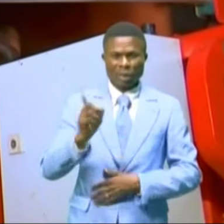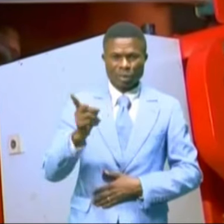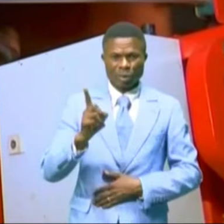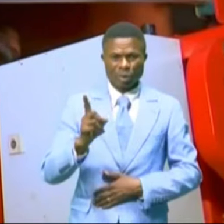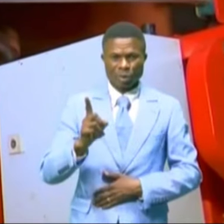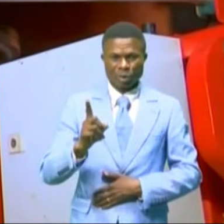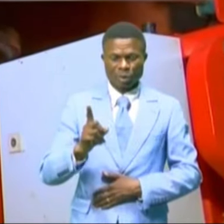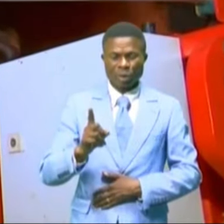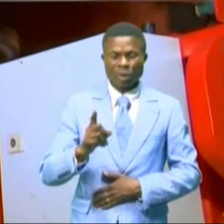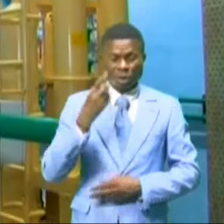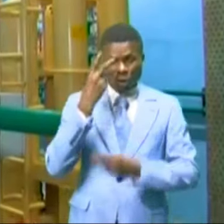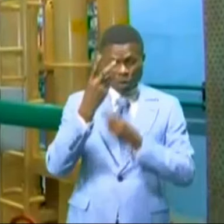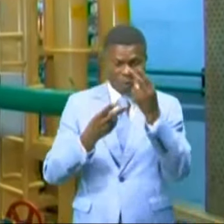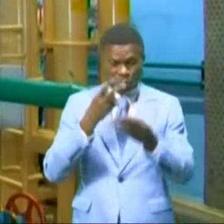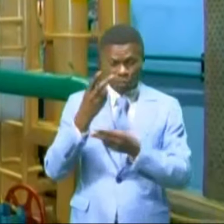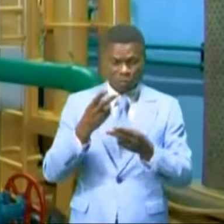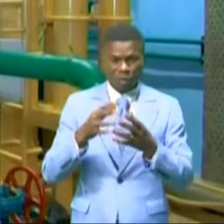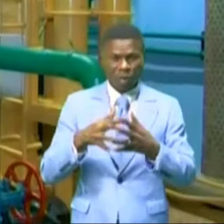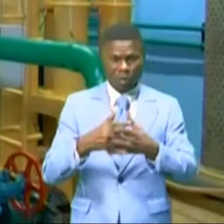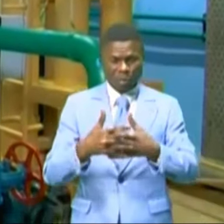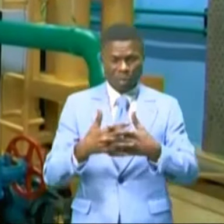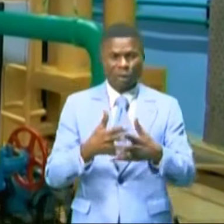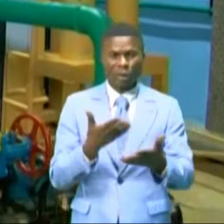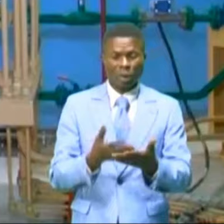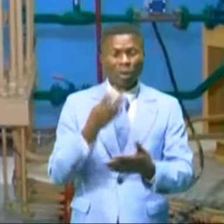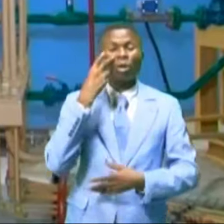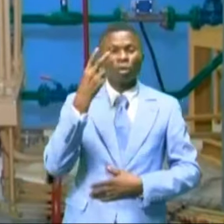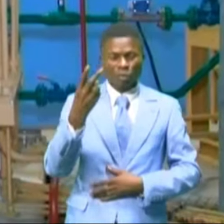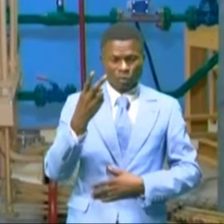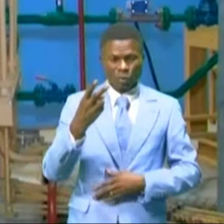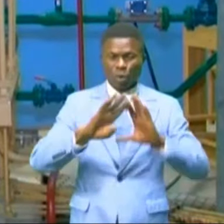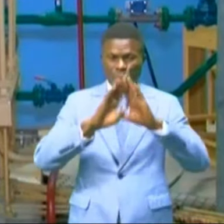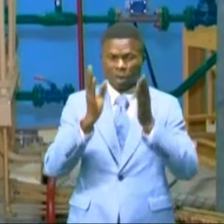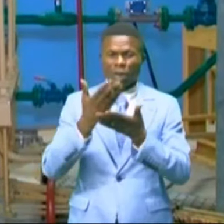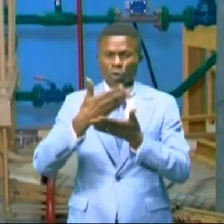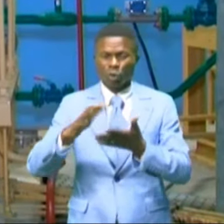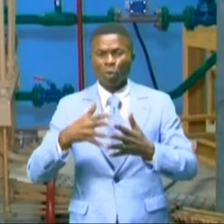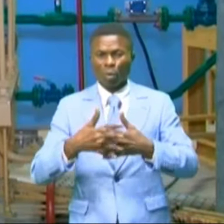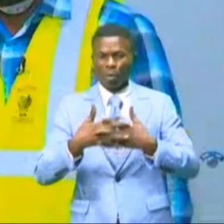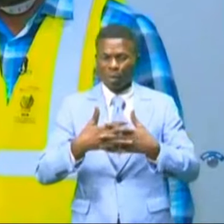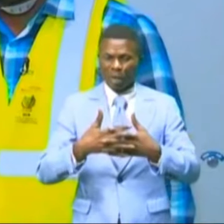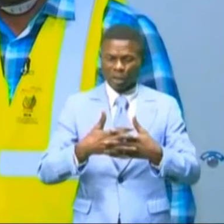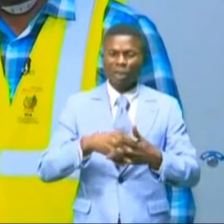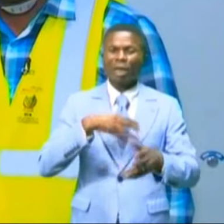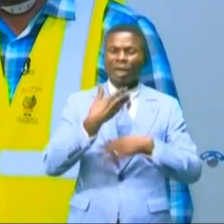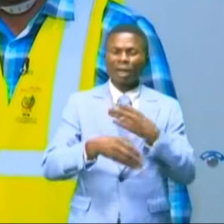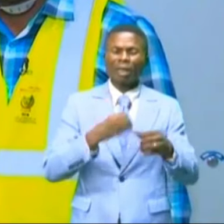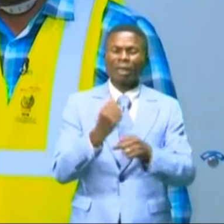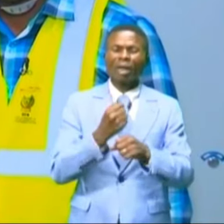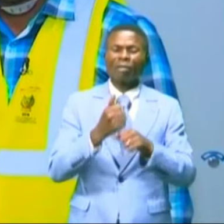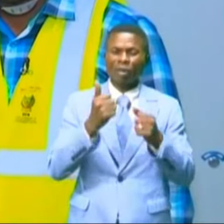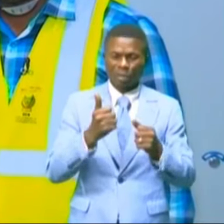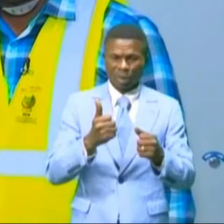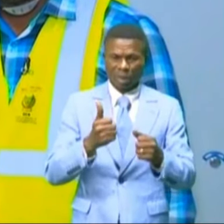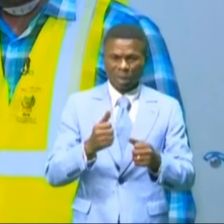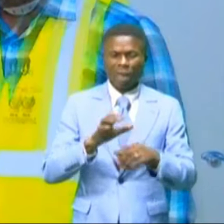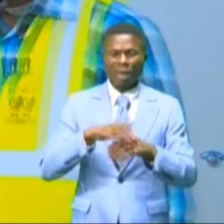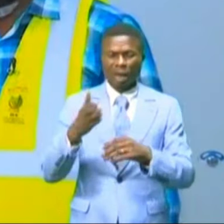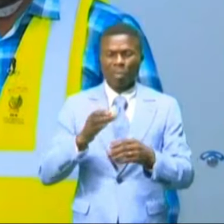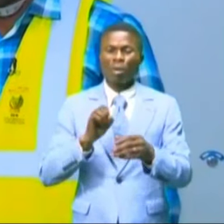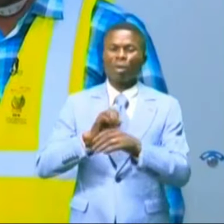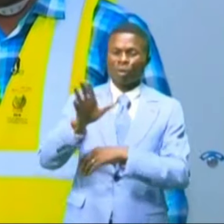le tournage à vide des machines pour voir tous les paramètres de la turbine et de l'alternateur. Nous allons